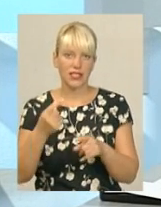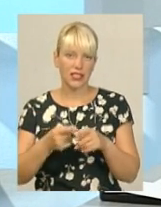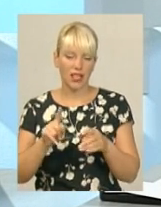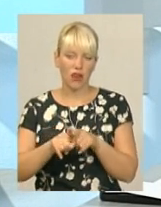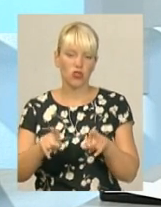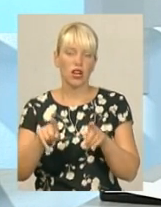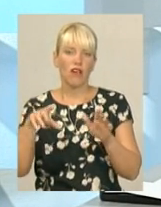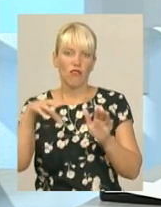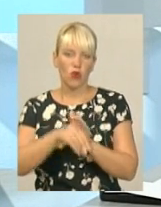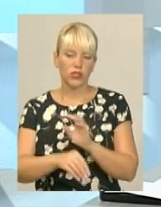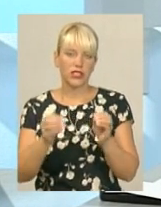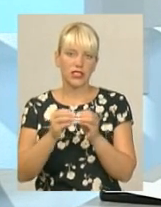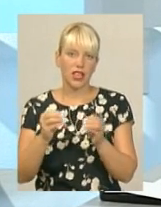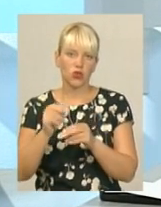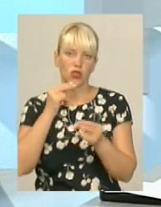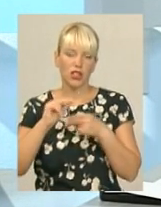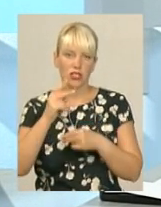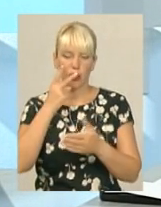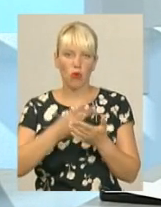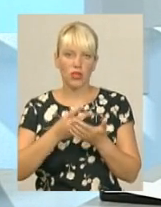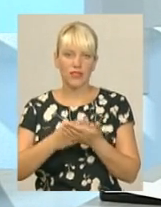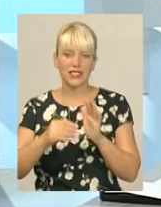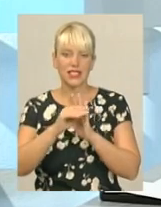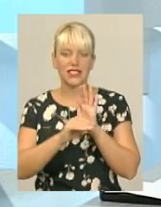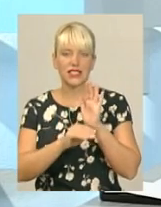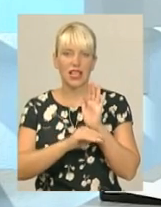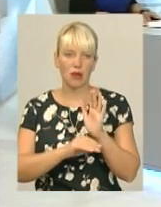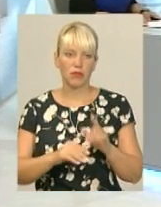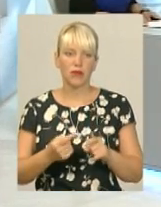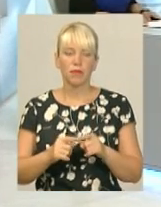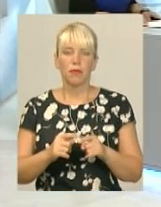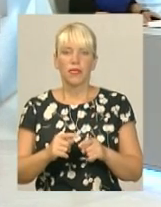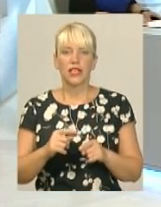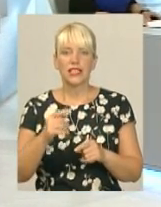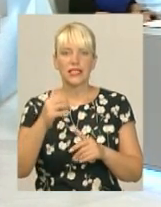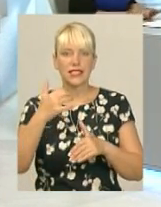десятку кращих показників в системі ранжування серед 24 областей.